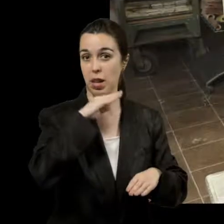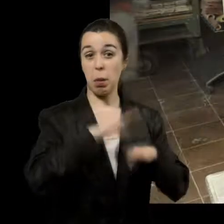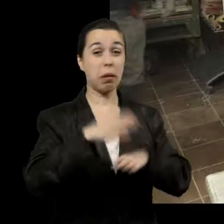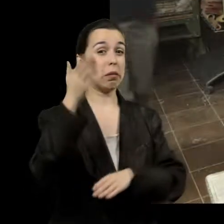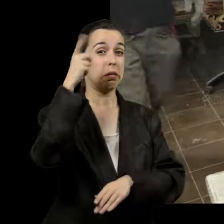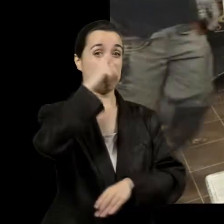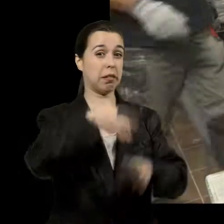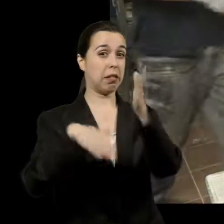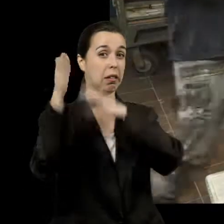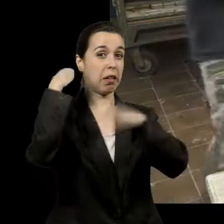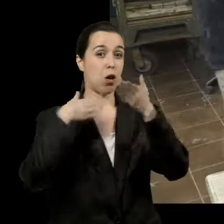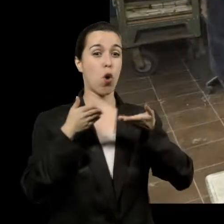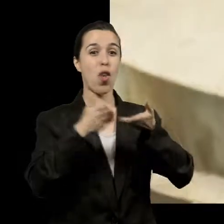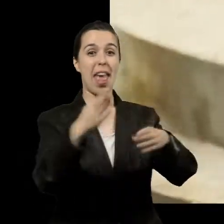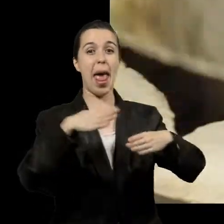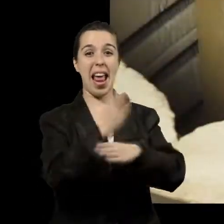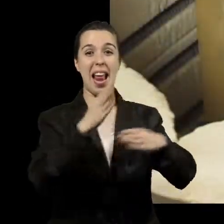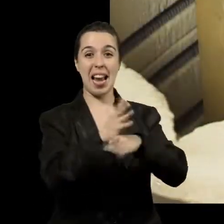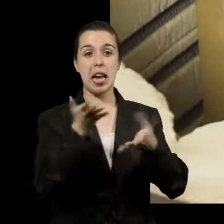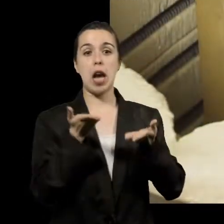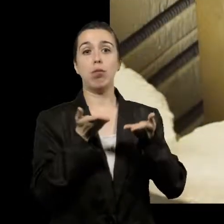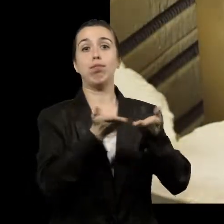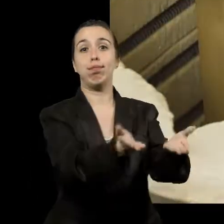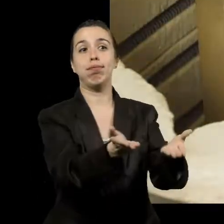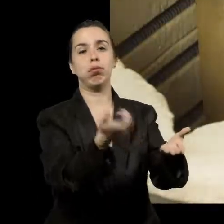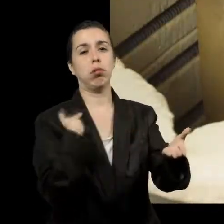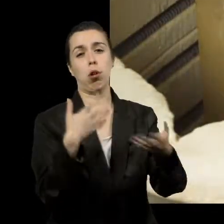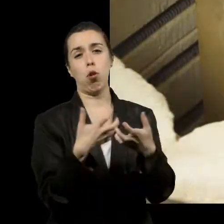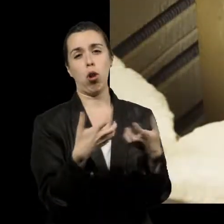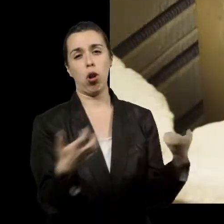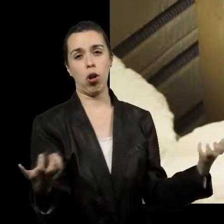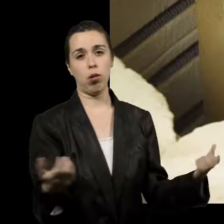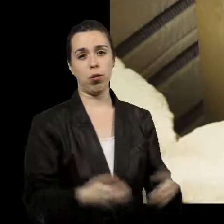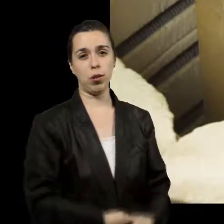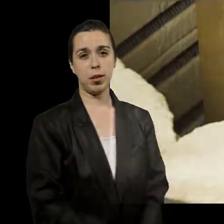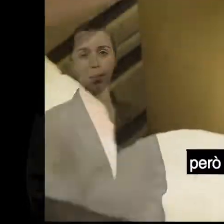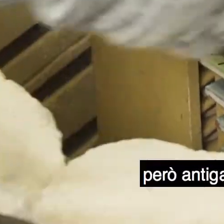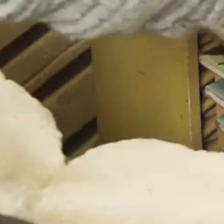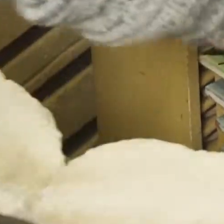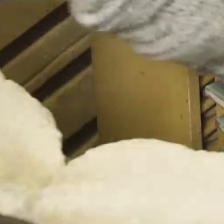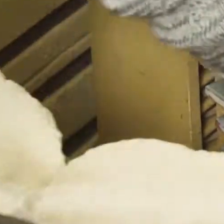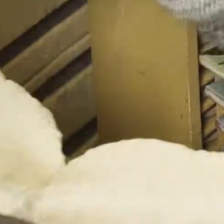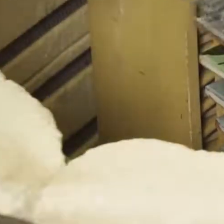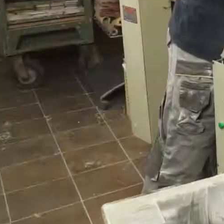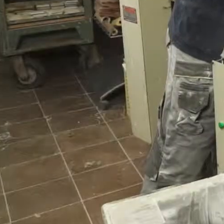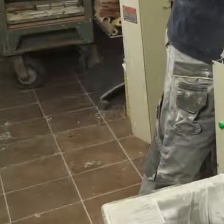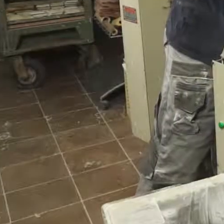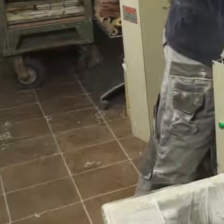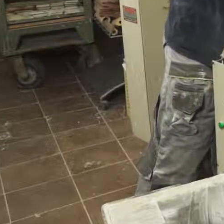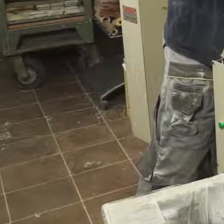hores, però antigament la cuita es realitzava als forns de llenya i era més lenta.